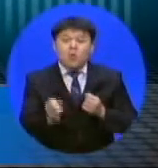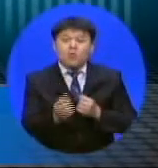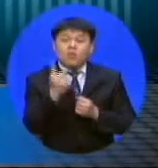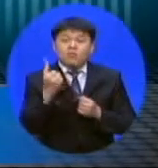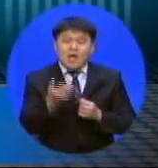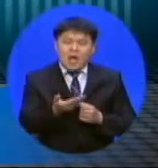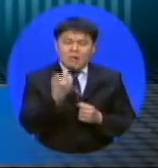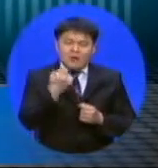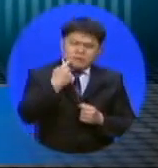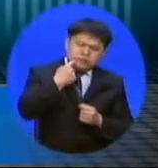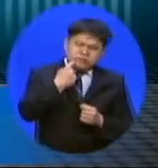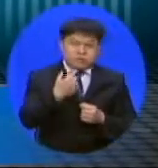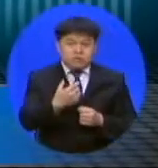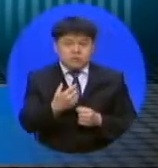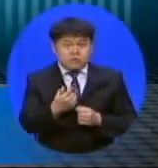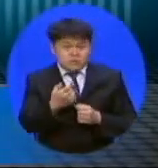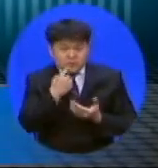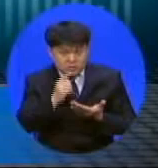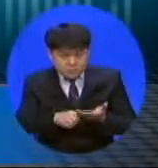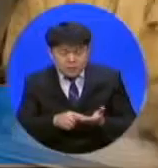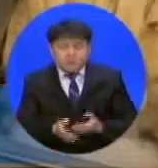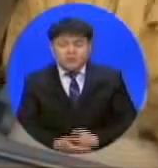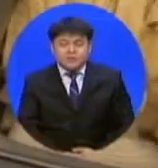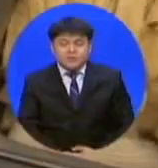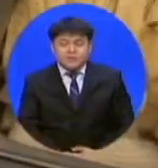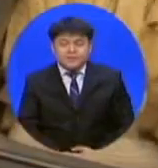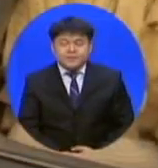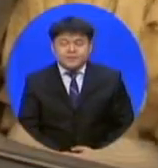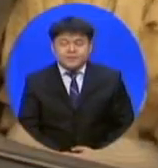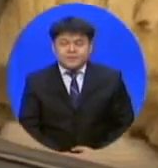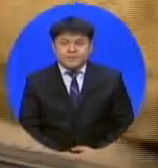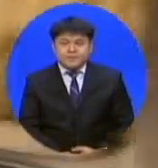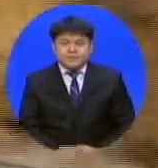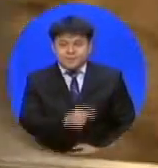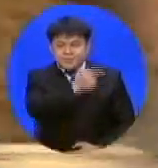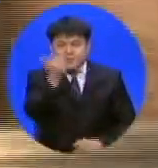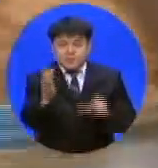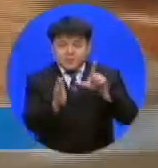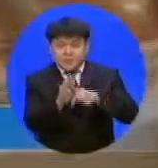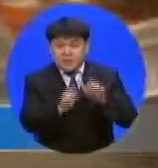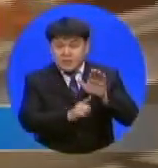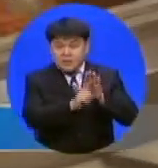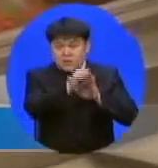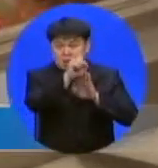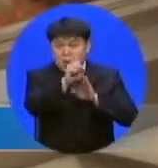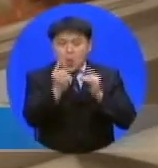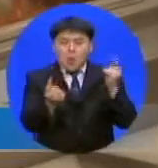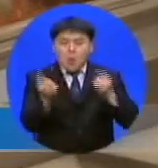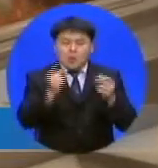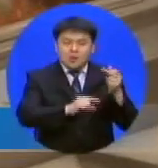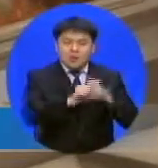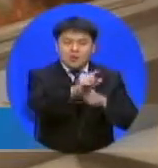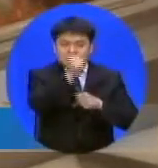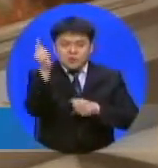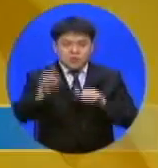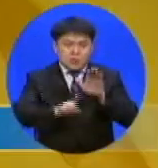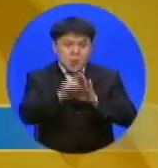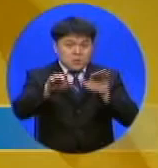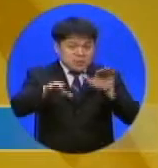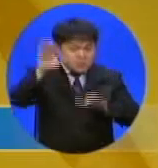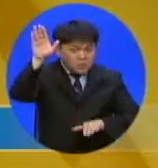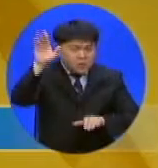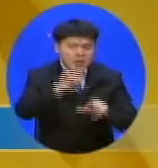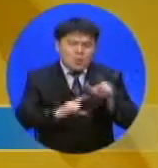우리가 먹음으로써 식중독에 걸리기 쉬운 것이고요. 한낮의 기온이 높은 것보다 일교차가 심하면 음식은 더